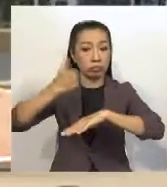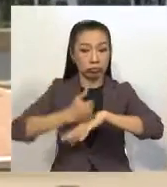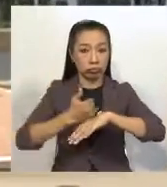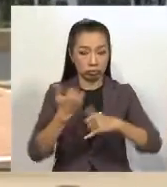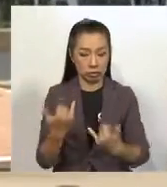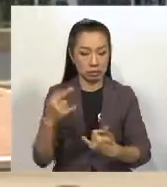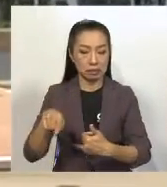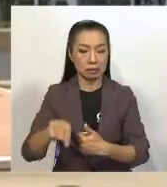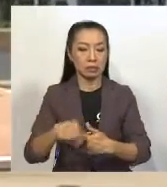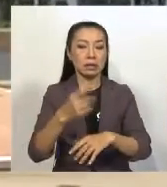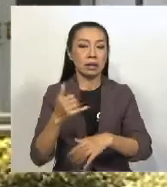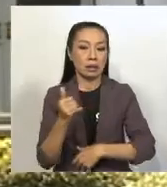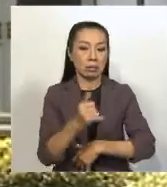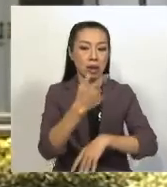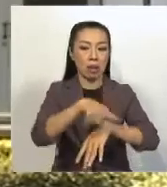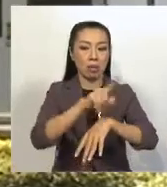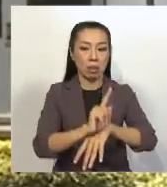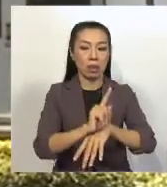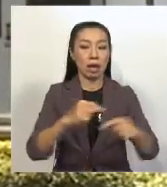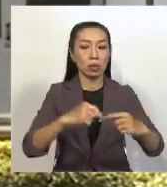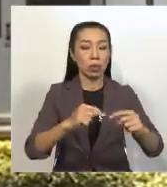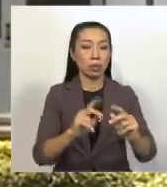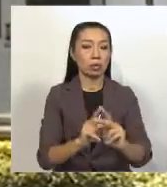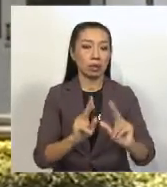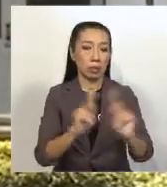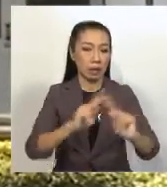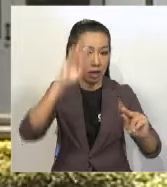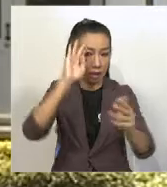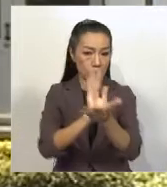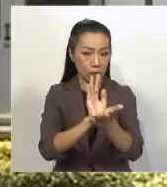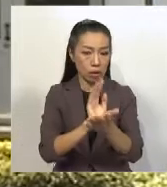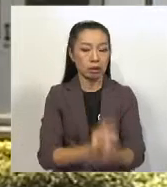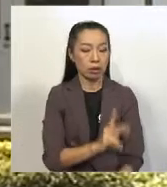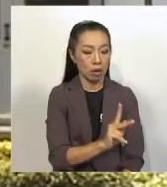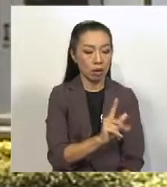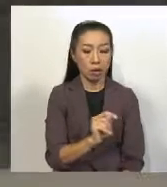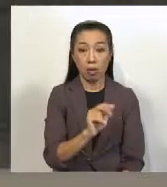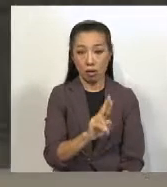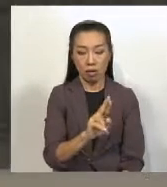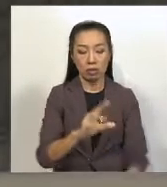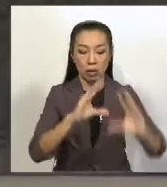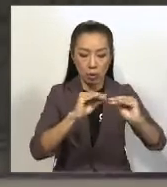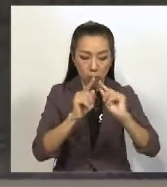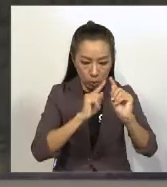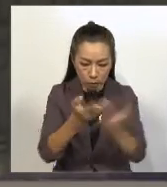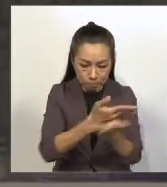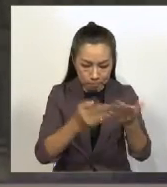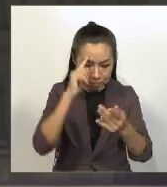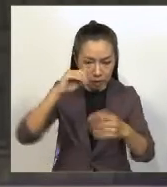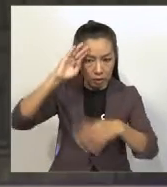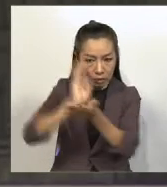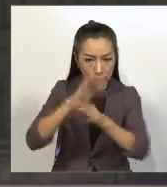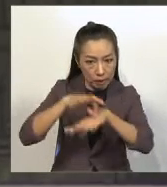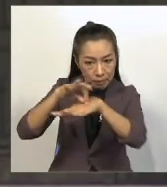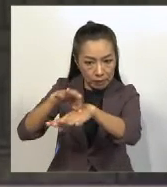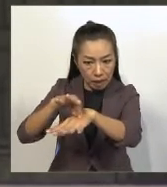าโหมก็จะเป็นประธานประชุมคณะกรรมการข้าราชการตำรวจหรือกตร.เพื่อพิจารณาแต่งตั้งข้าราชการต